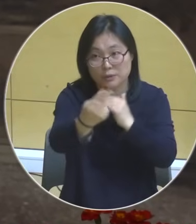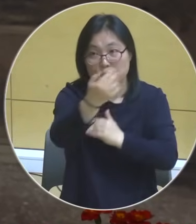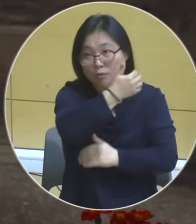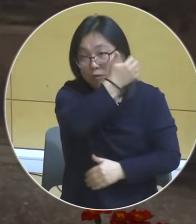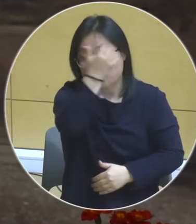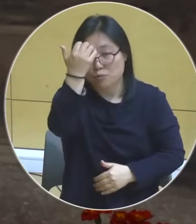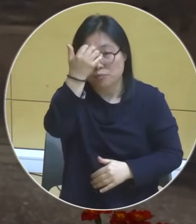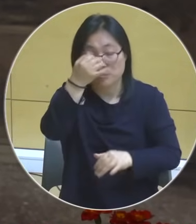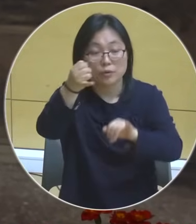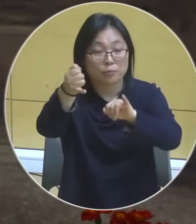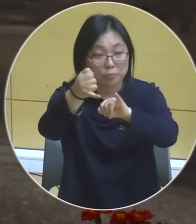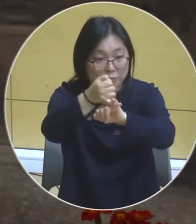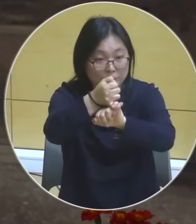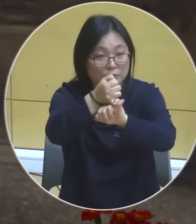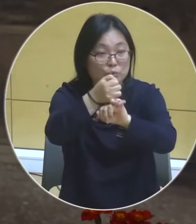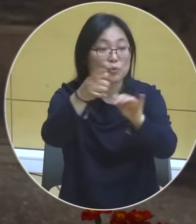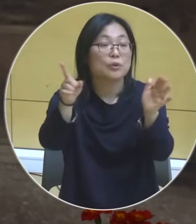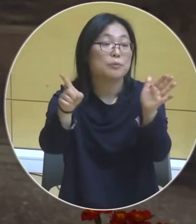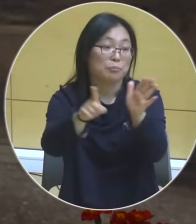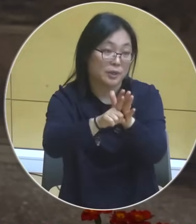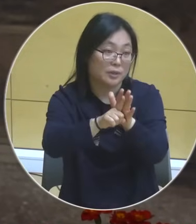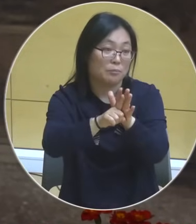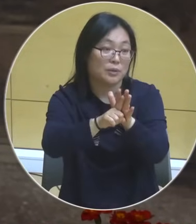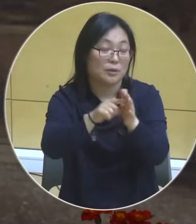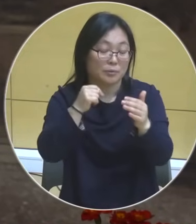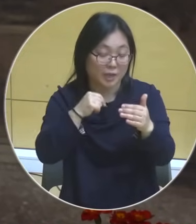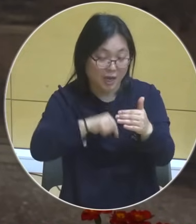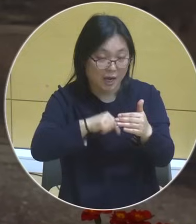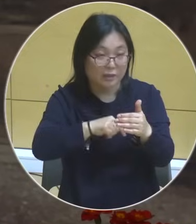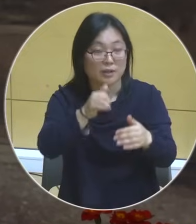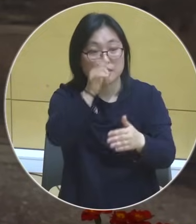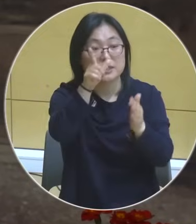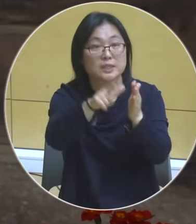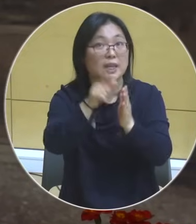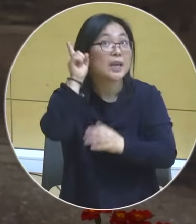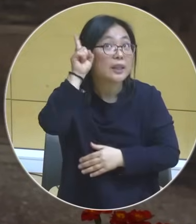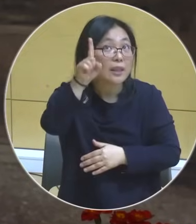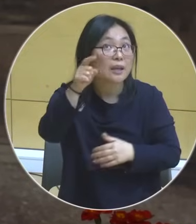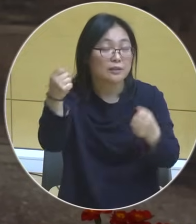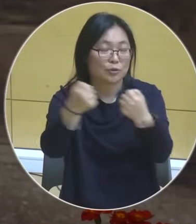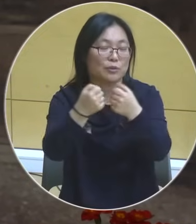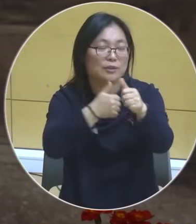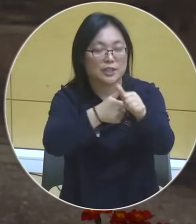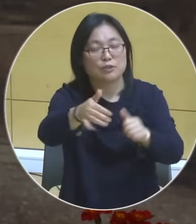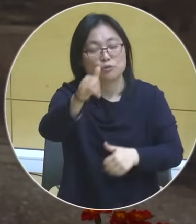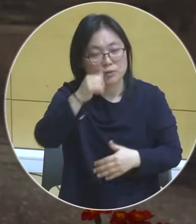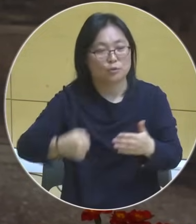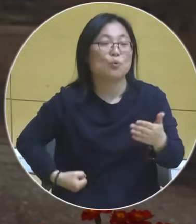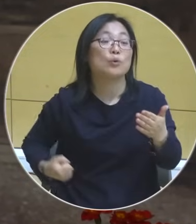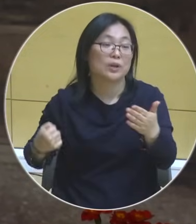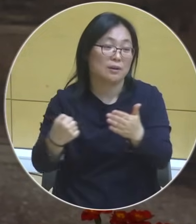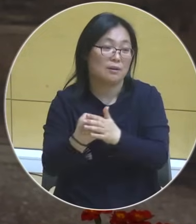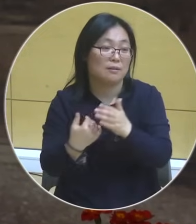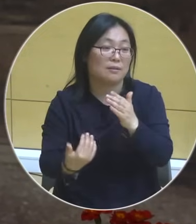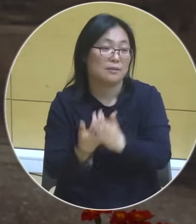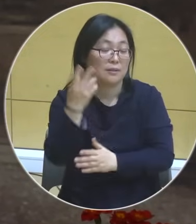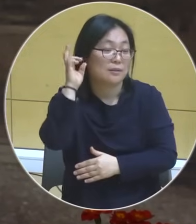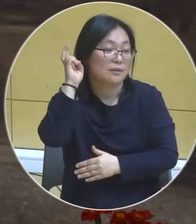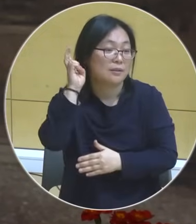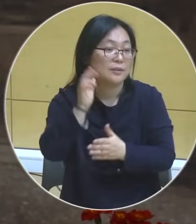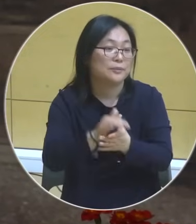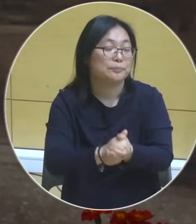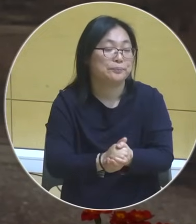믿는 그 믿음이 그 마음속에 채워지기 시작할 때 내일 전쟁에 확신을 가지고 나갈 수 있는 용기가 생기지 않았을까요?